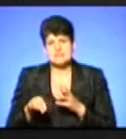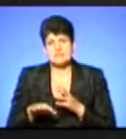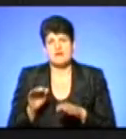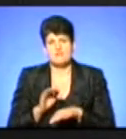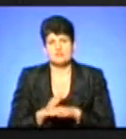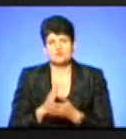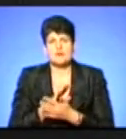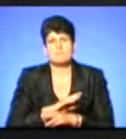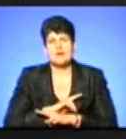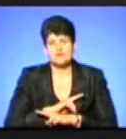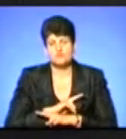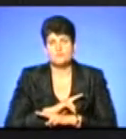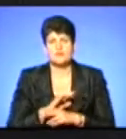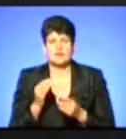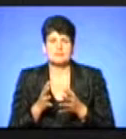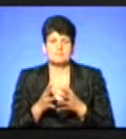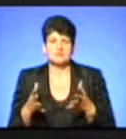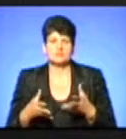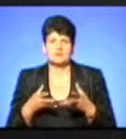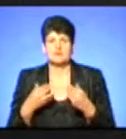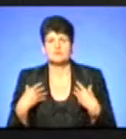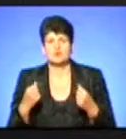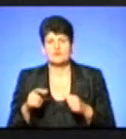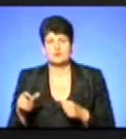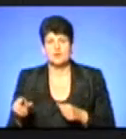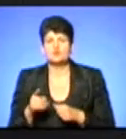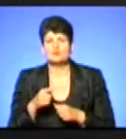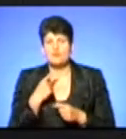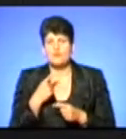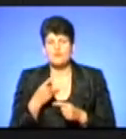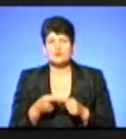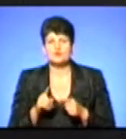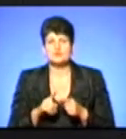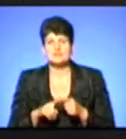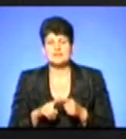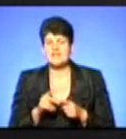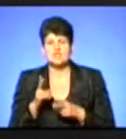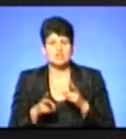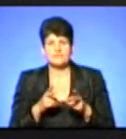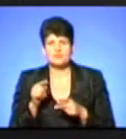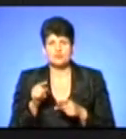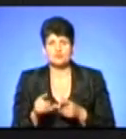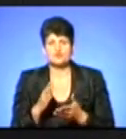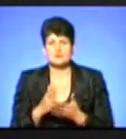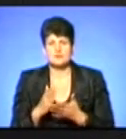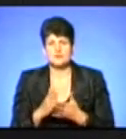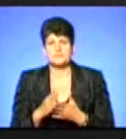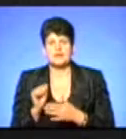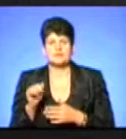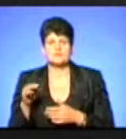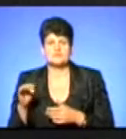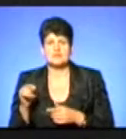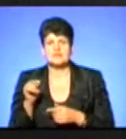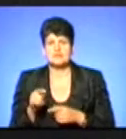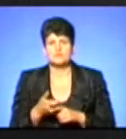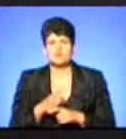А саме більше, все рівно, воно впливає на здоров'я людей. Тому що чому зараз скаржаться мешканці? Вони не скаржаться від того, що йде в атмосферне повітря, вони скаржаться, тому що їм